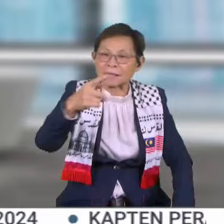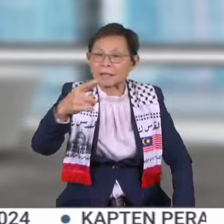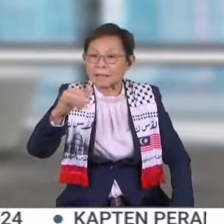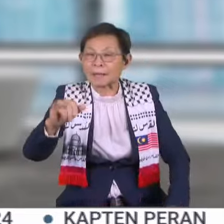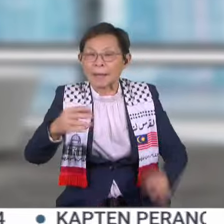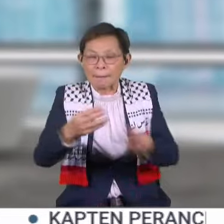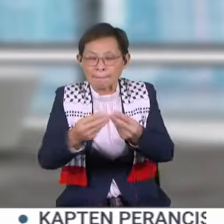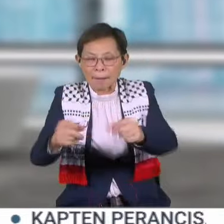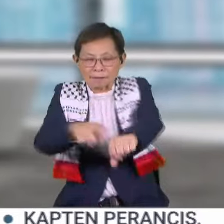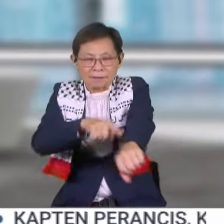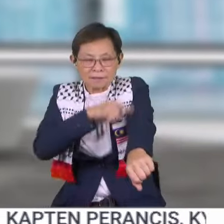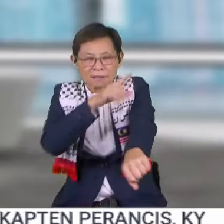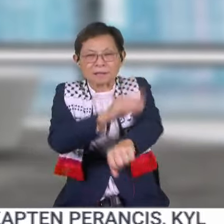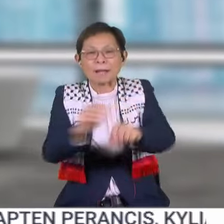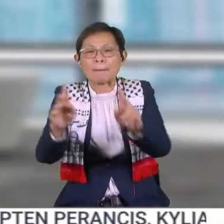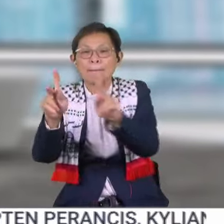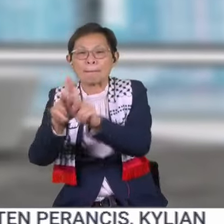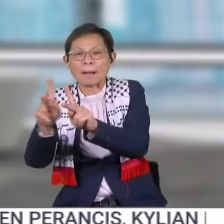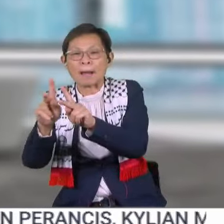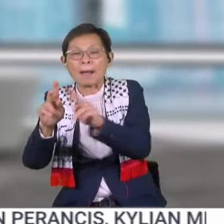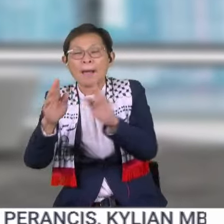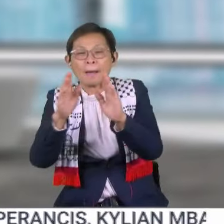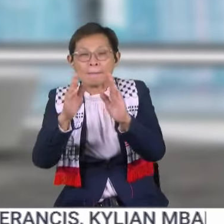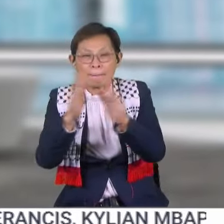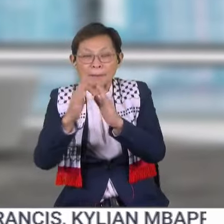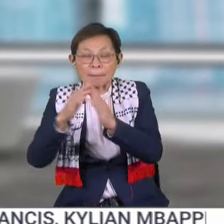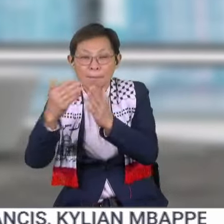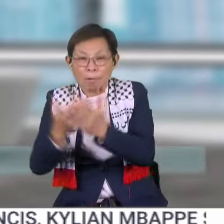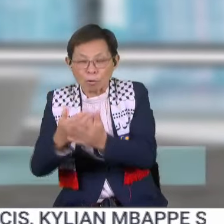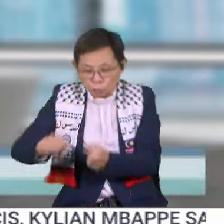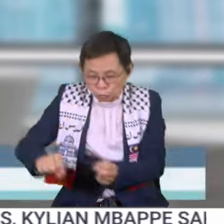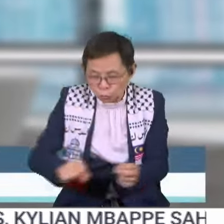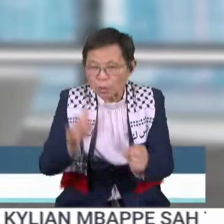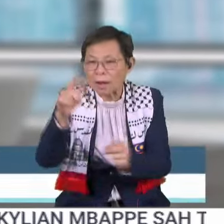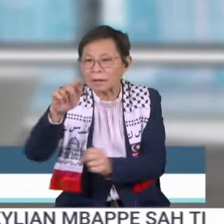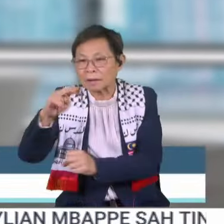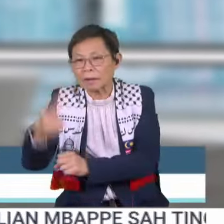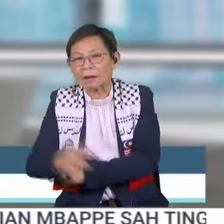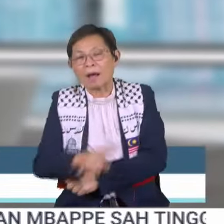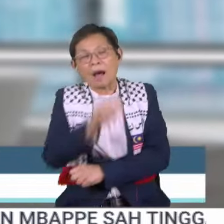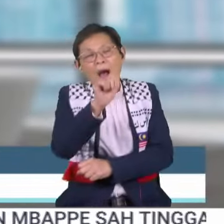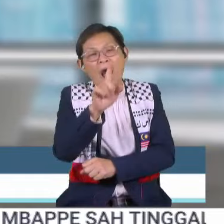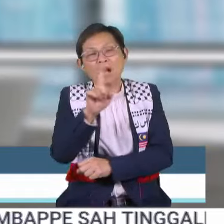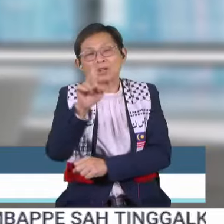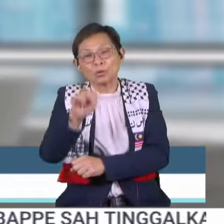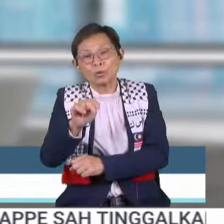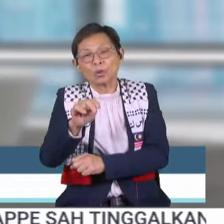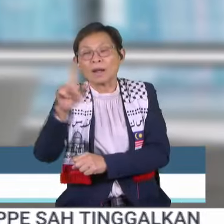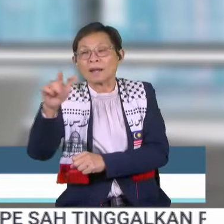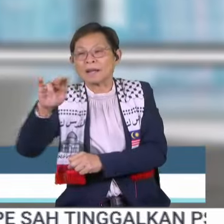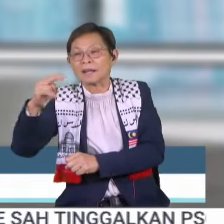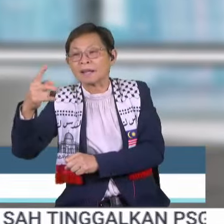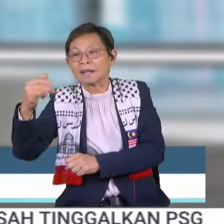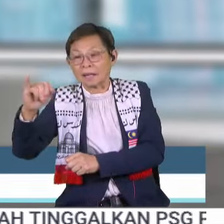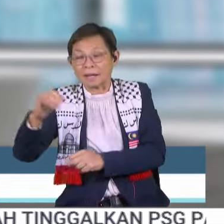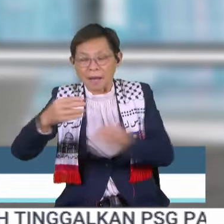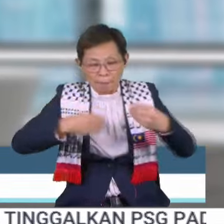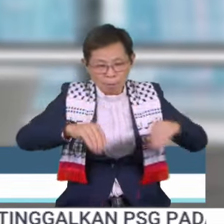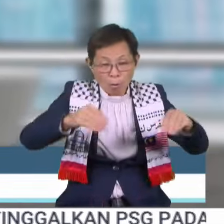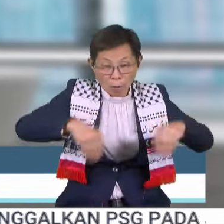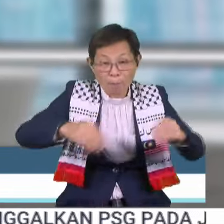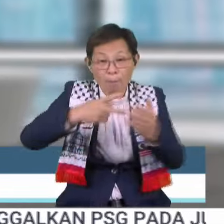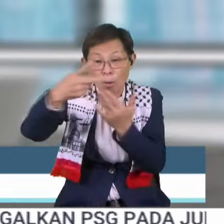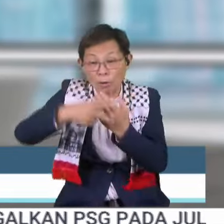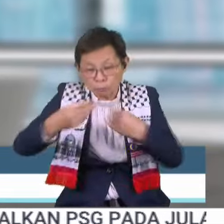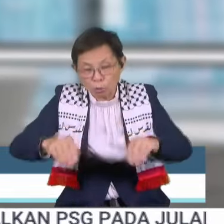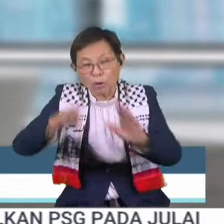Panjang dan Bandar Baru Sungai Lang menurut ahli dewan undangan Negeri Adun Linggi Datuk Mohamad Faizal RAM program jualan itu yang menawarkan